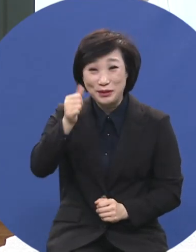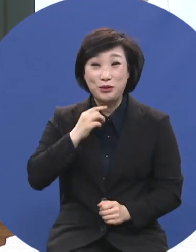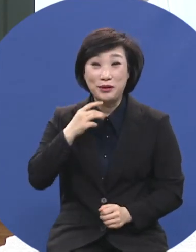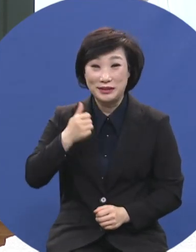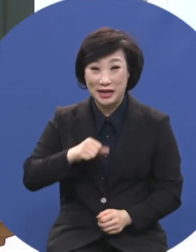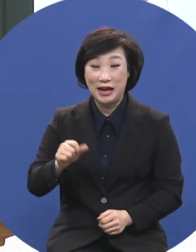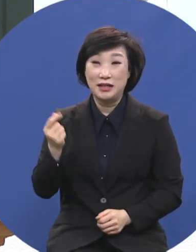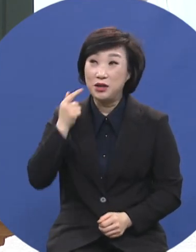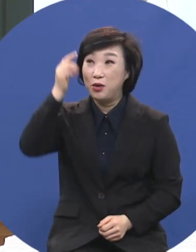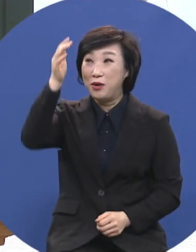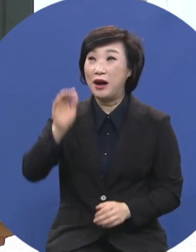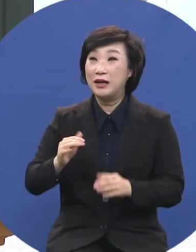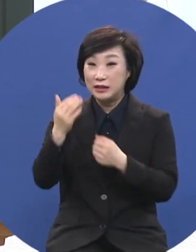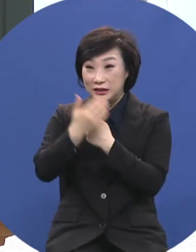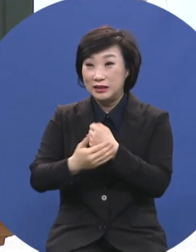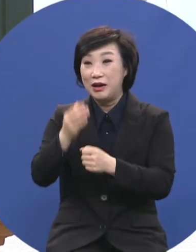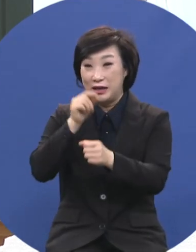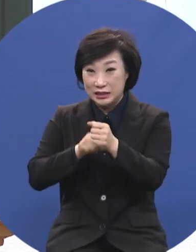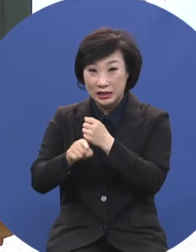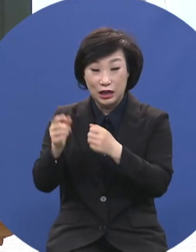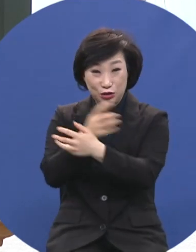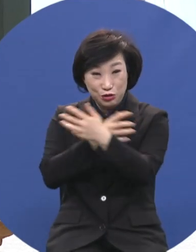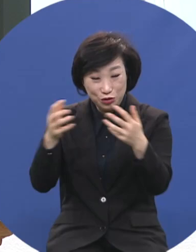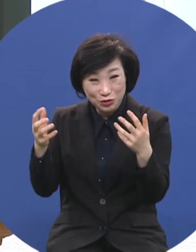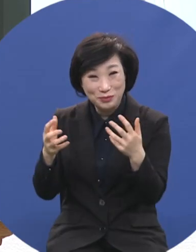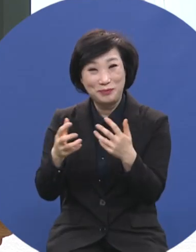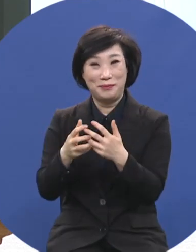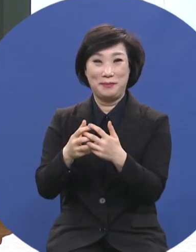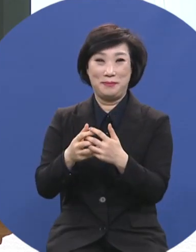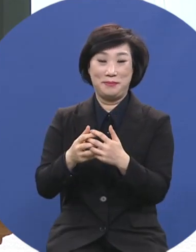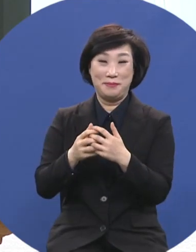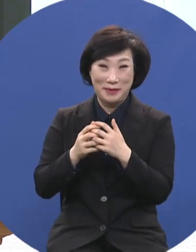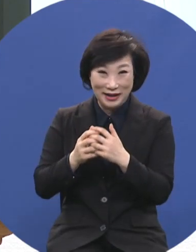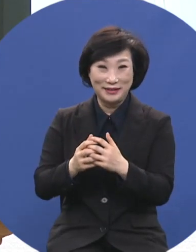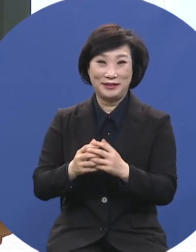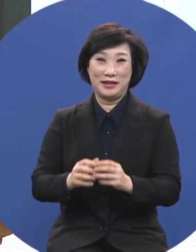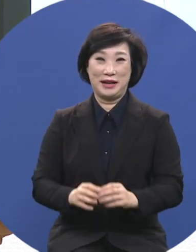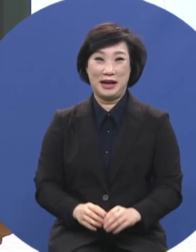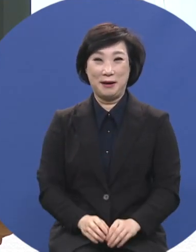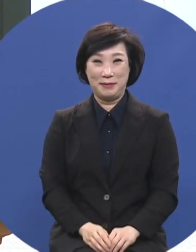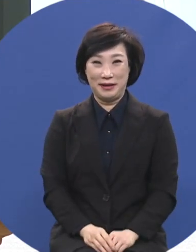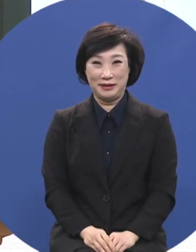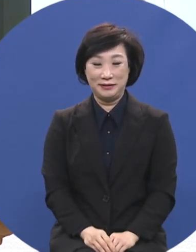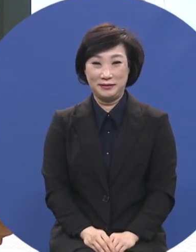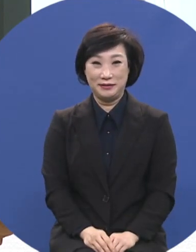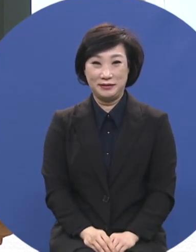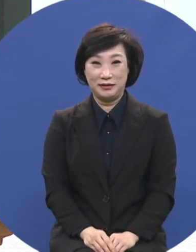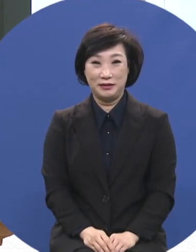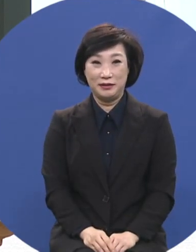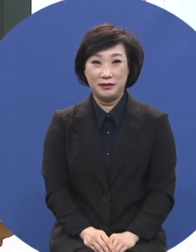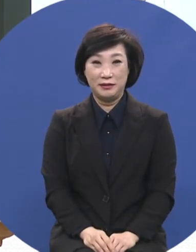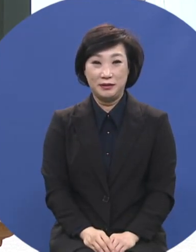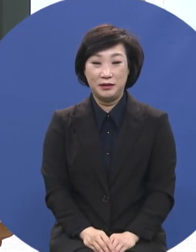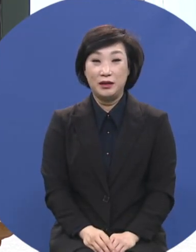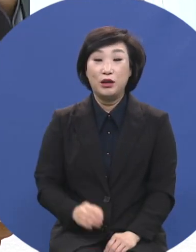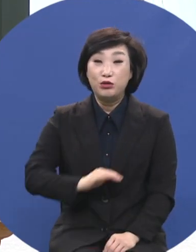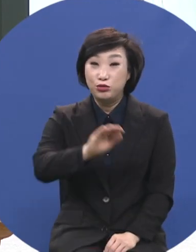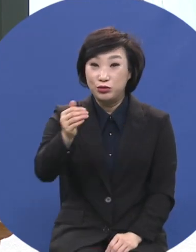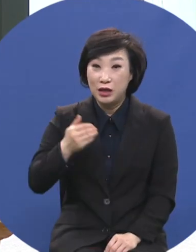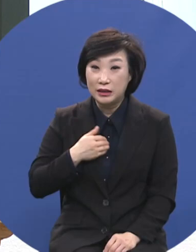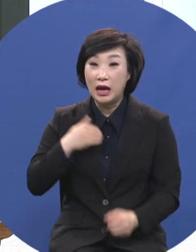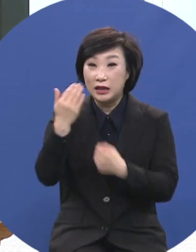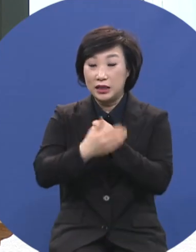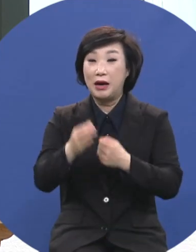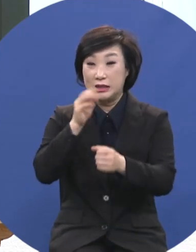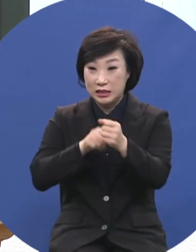아버지의 독생자의 영광이요 은혜와 진리가 충만하더라. 예, 우리에게